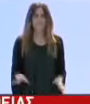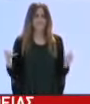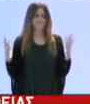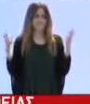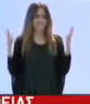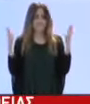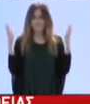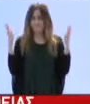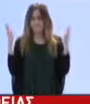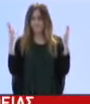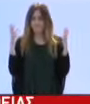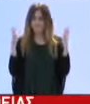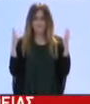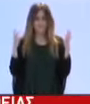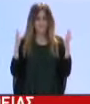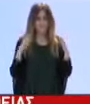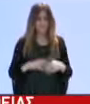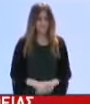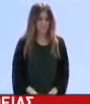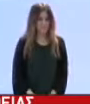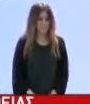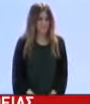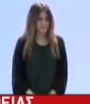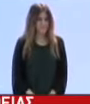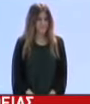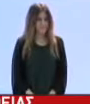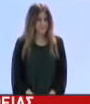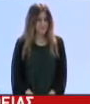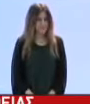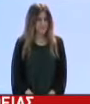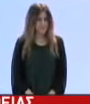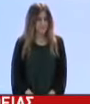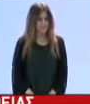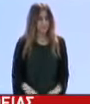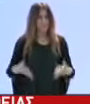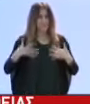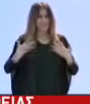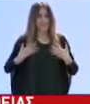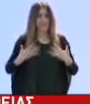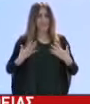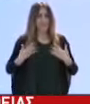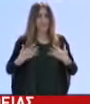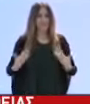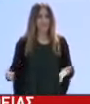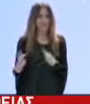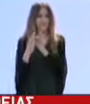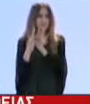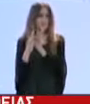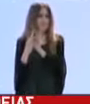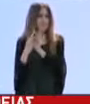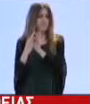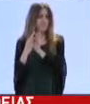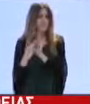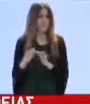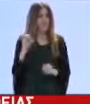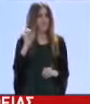Είχα τη χαρά να τον υπηρετήσω ως ονεδίτης. Είναι μαζί μας ο πρόεδρος ο